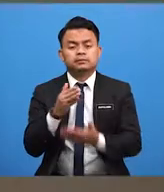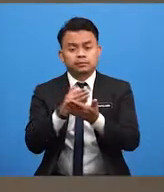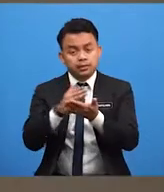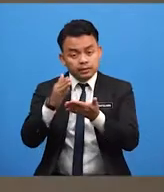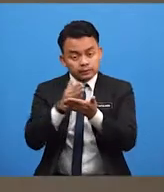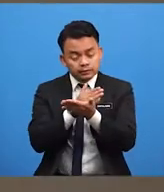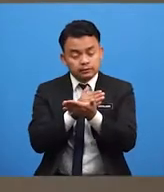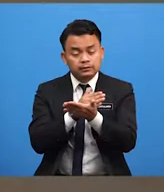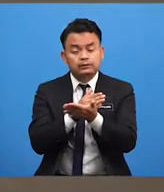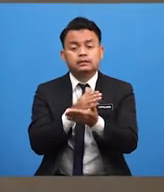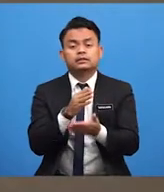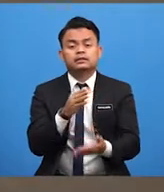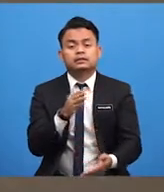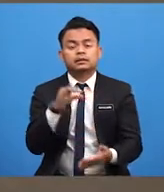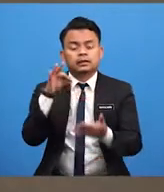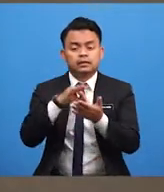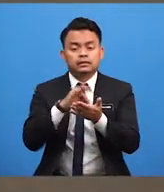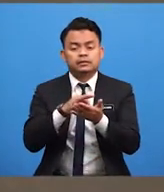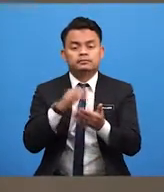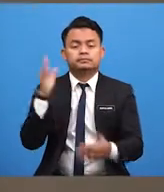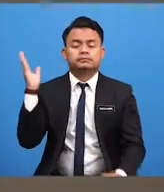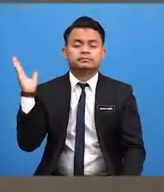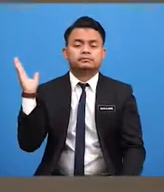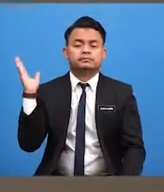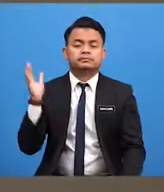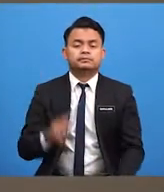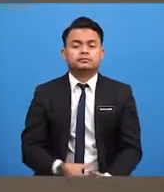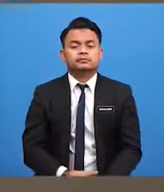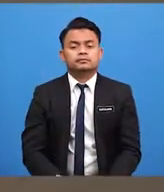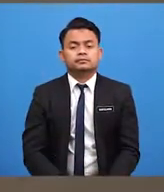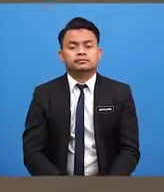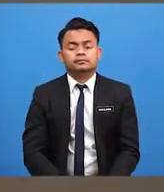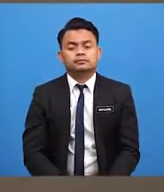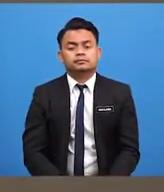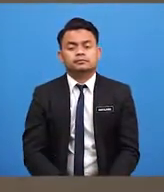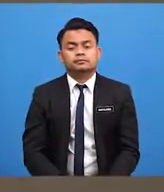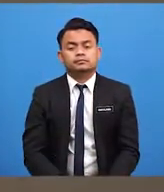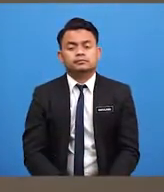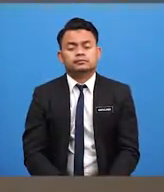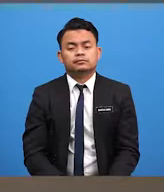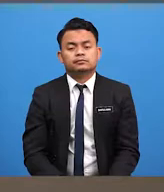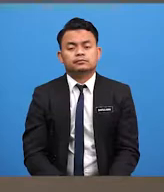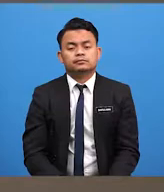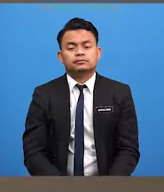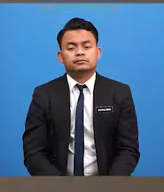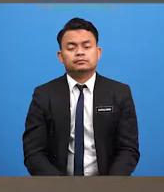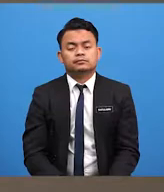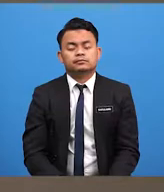adalah rangka ayam, kepak, leher dan kaki.